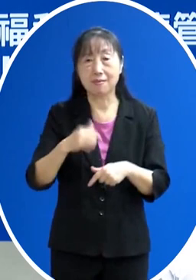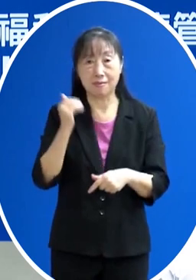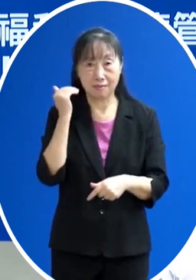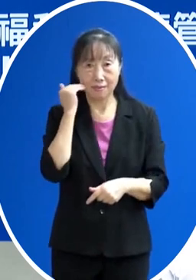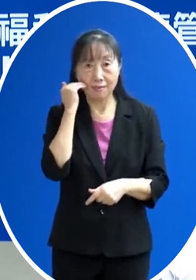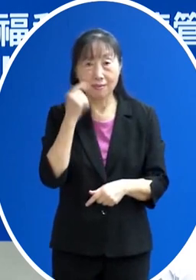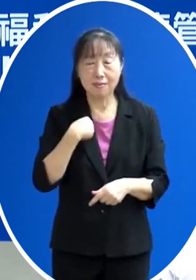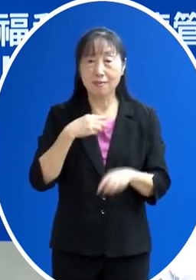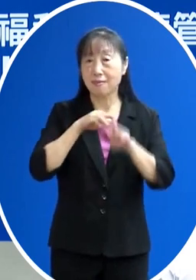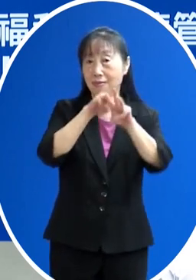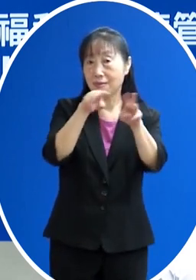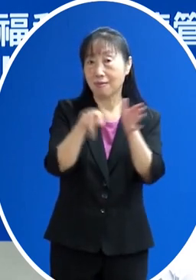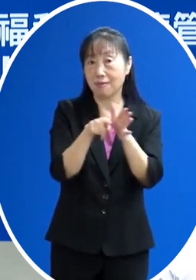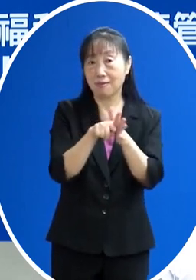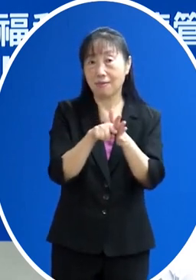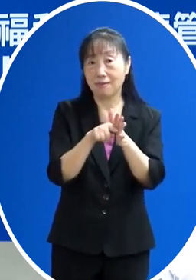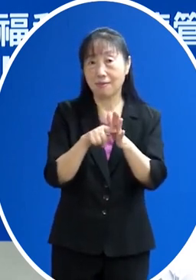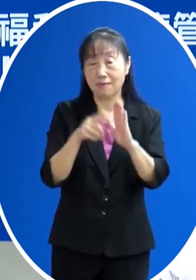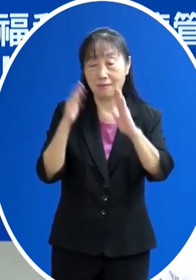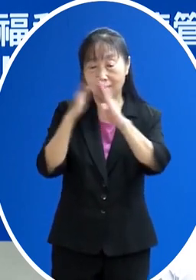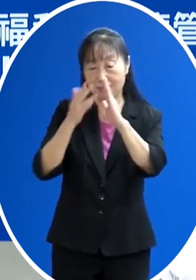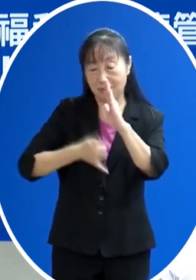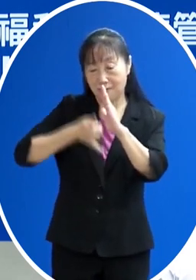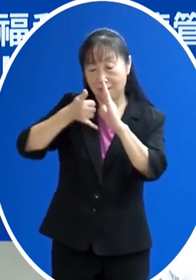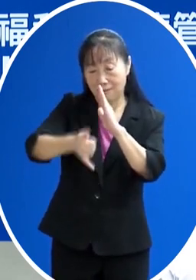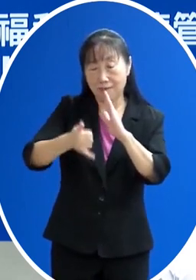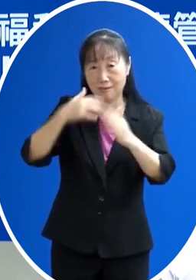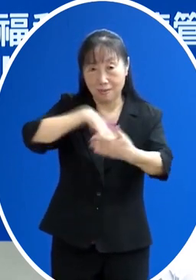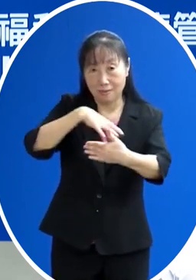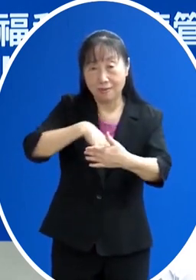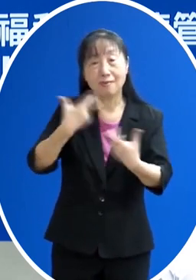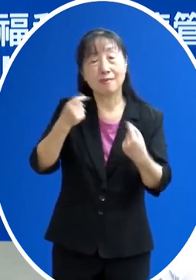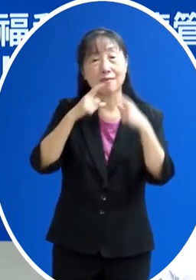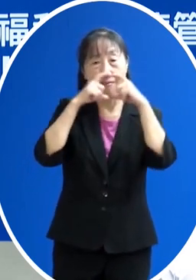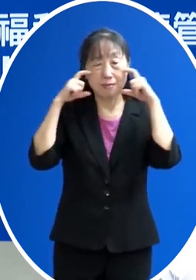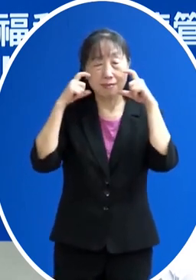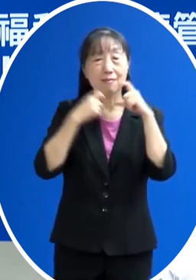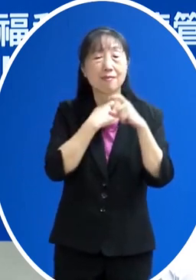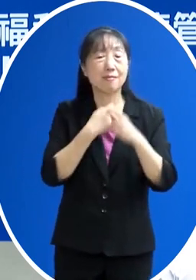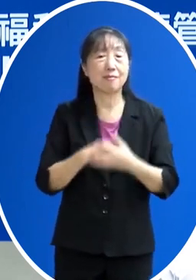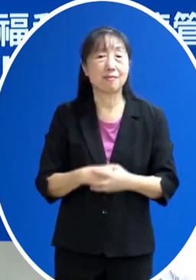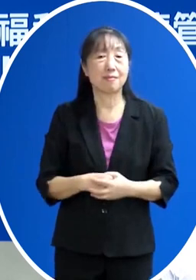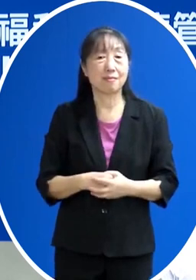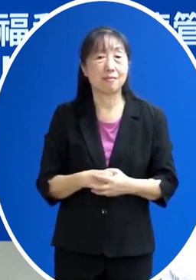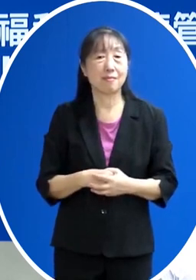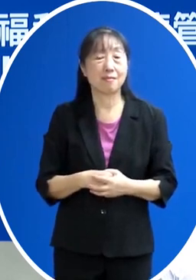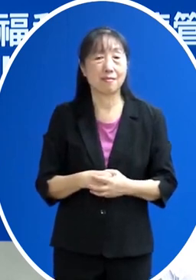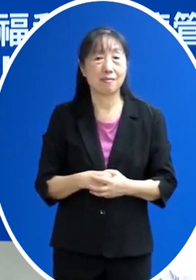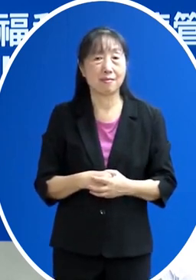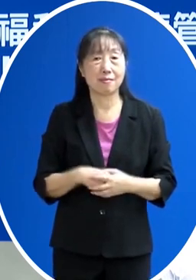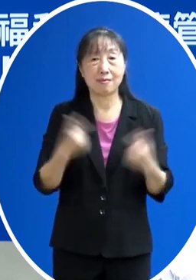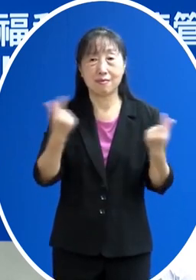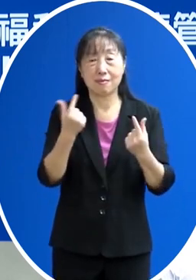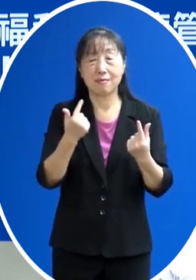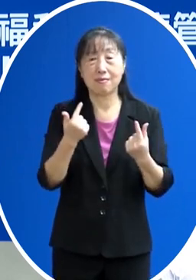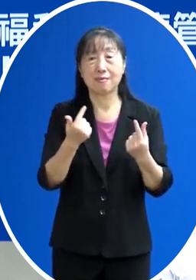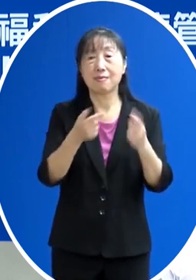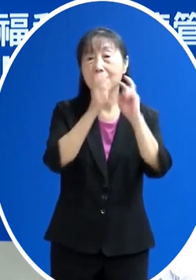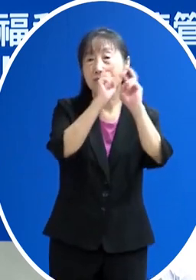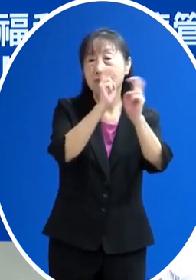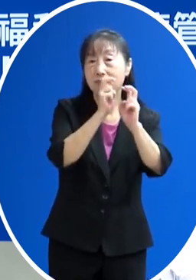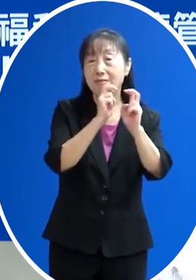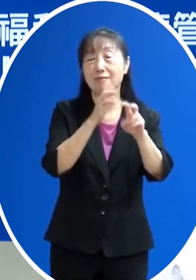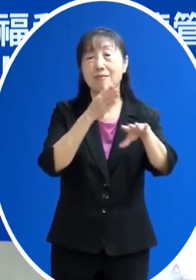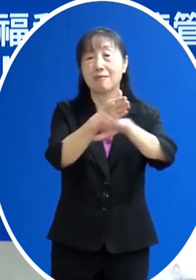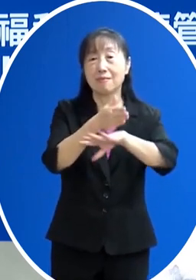是你出门，但是进到室内的空间，那还是要戴口罩，那尤其是像在这个大众交通